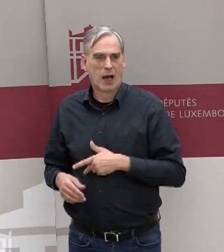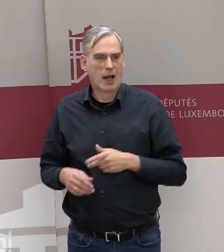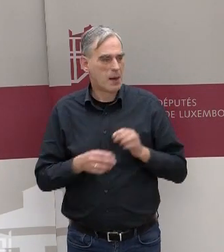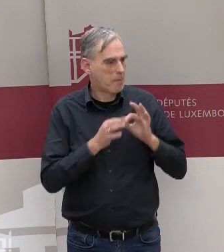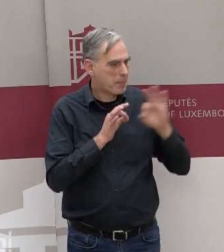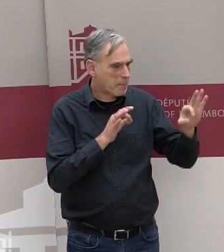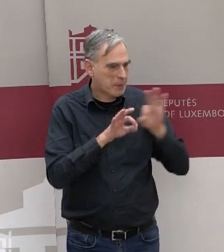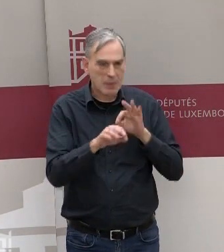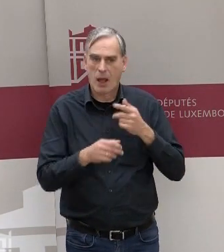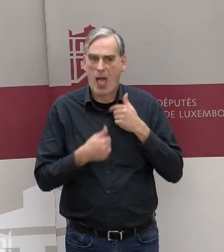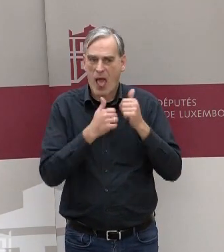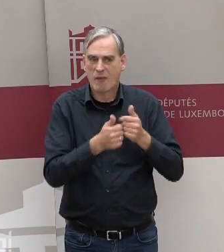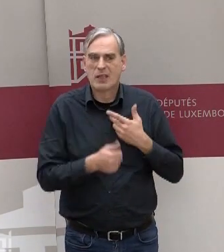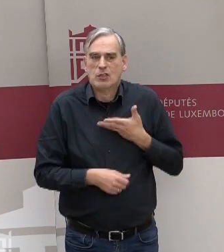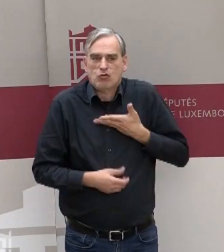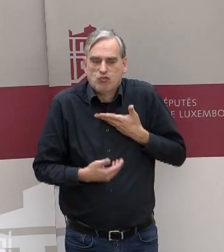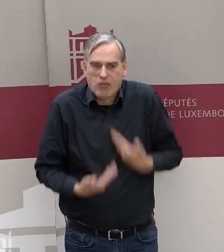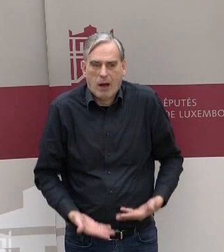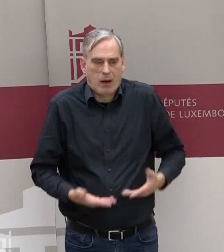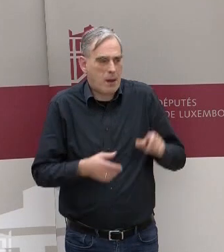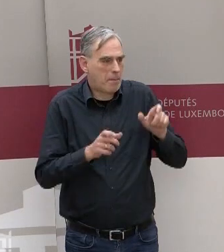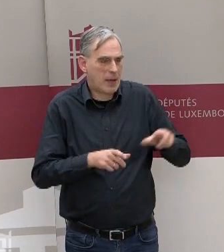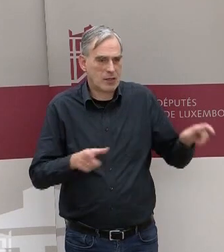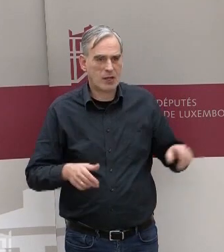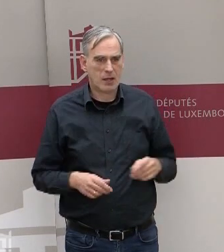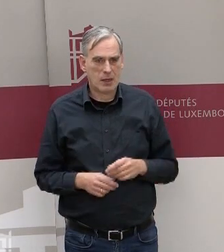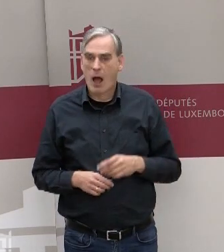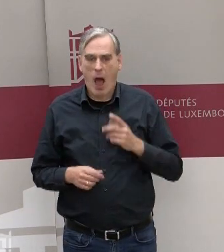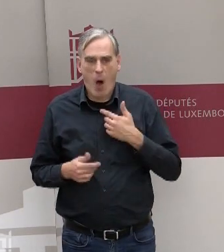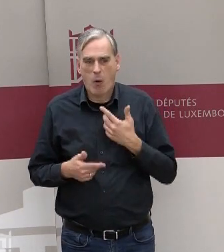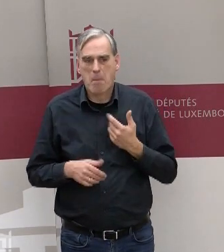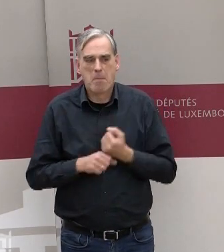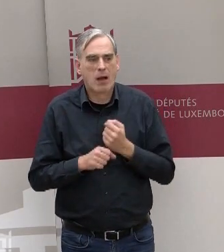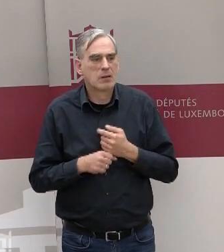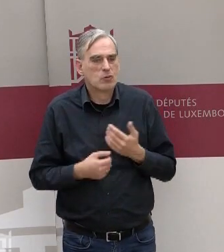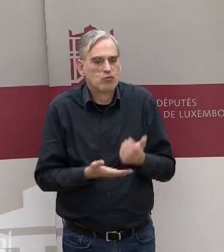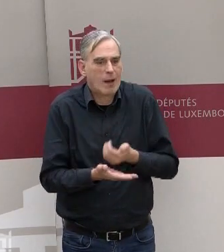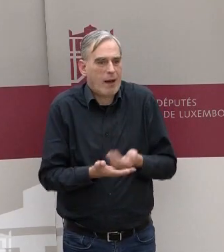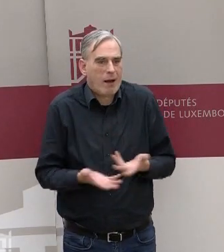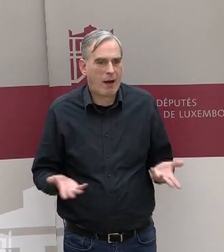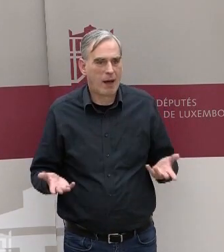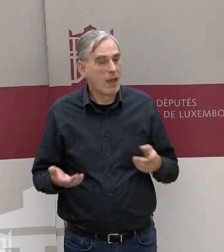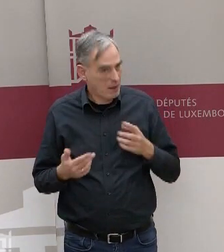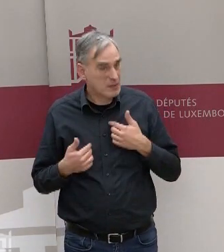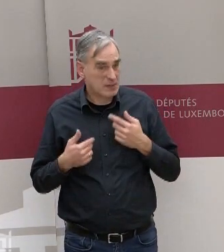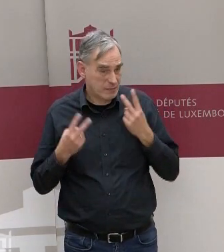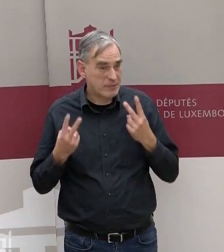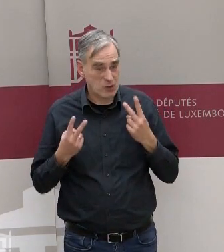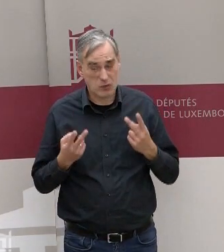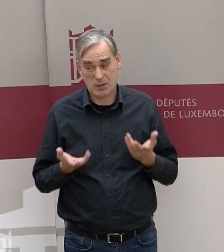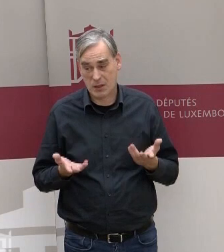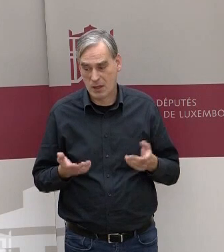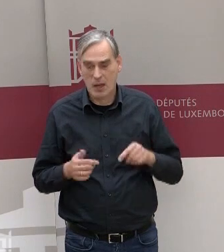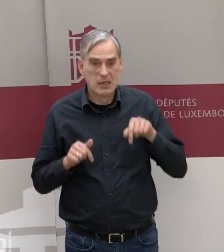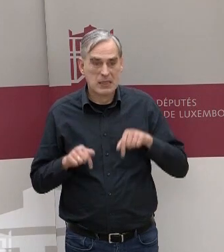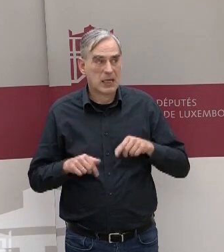und animiert doch nicht zum Spuren, weil das noch immer dringend nötig ist, weil der richtige Wander ein Lohrecht aufhängt.